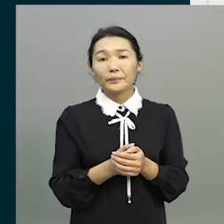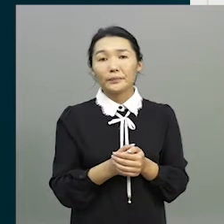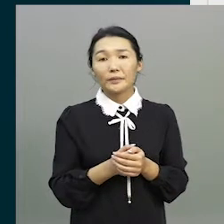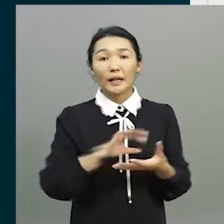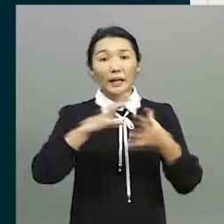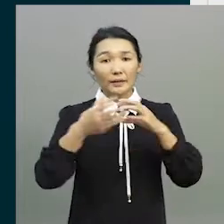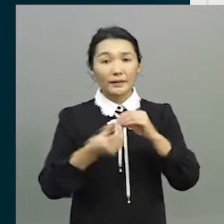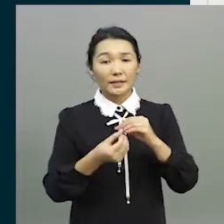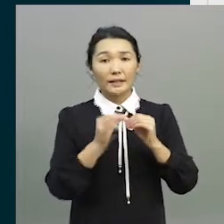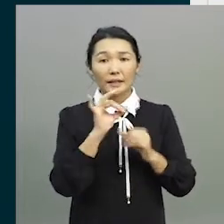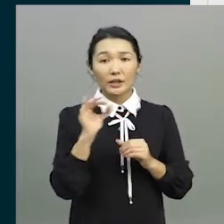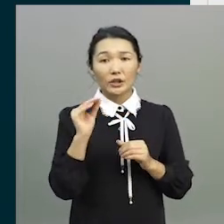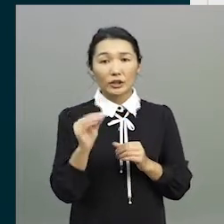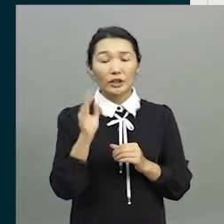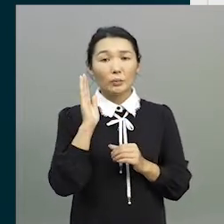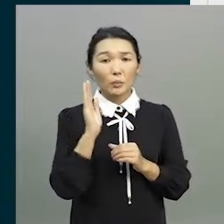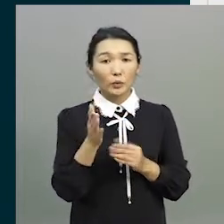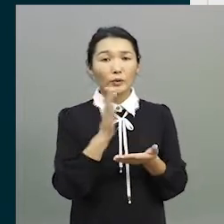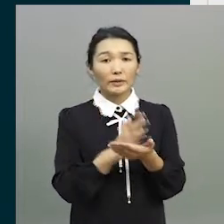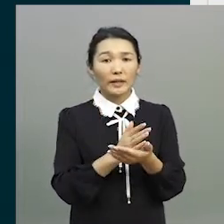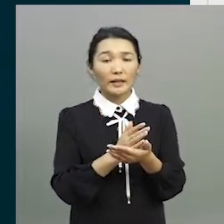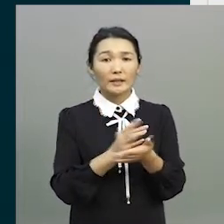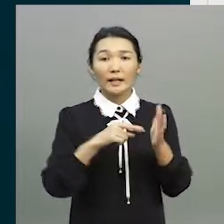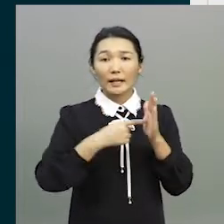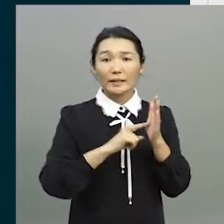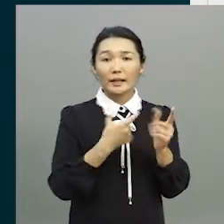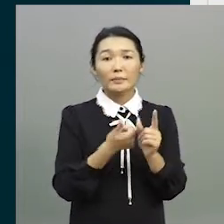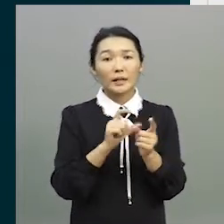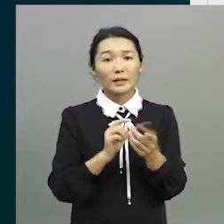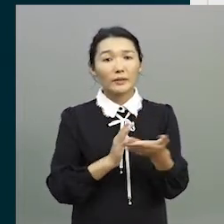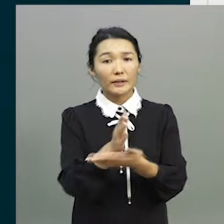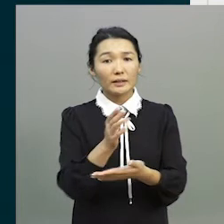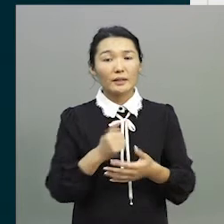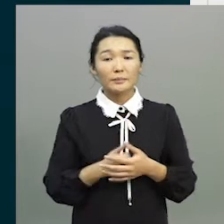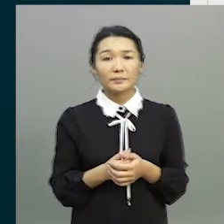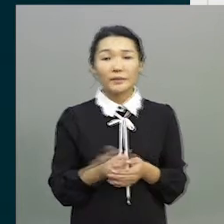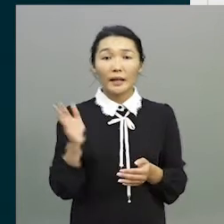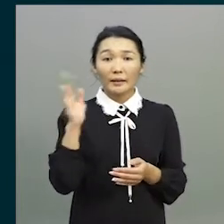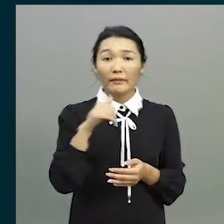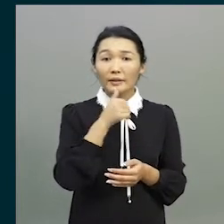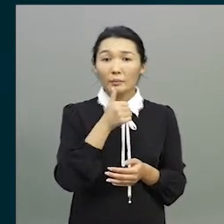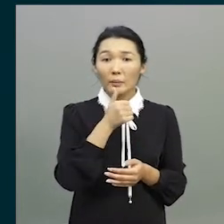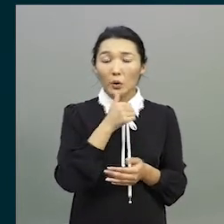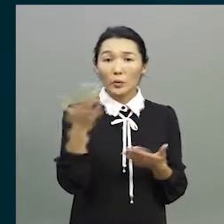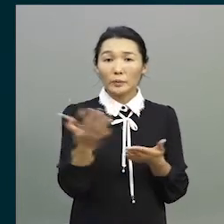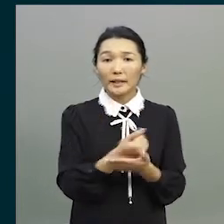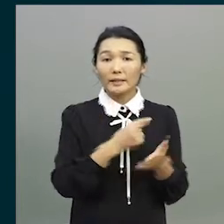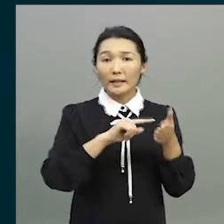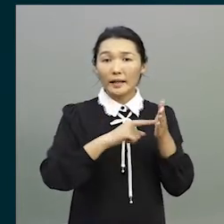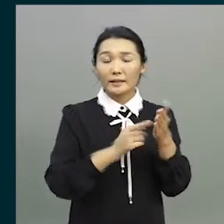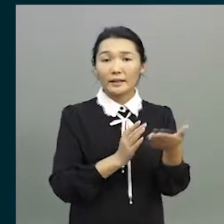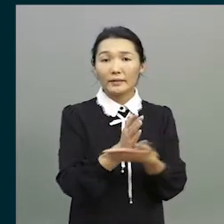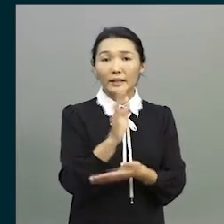векторах и ежи будут являться координатами данного вектор давайте попробуем найти координаты